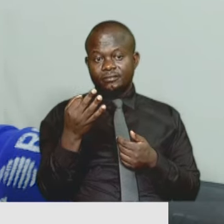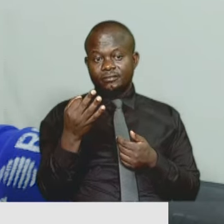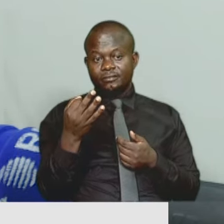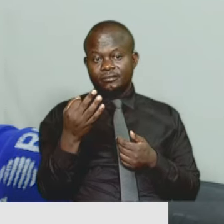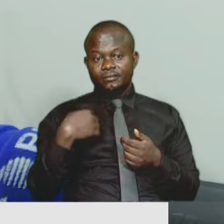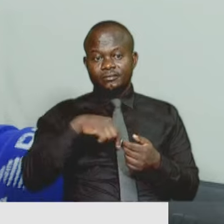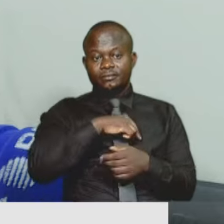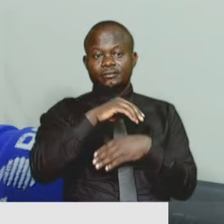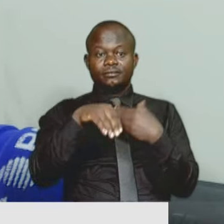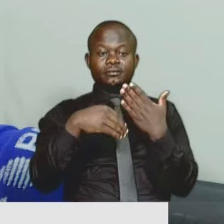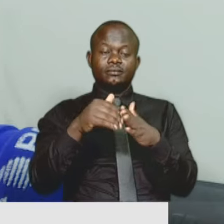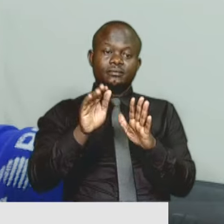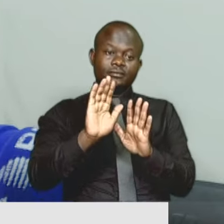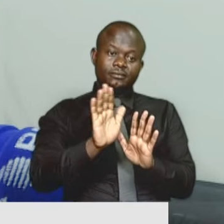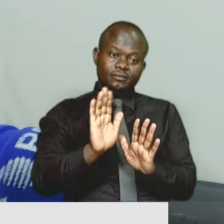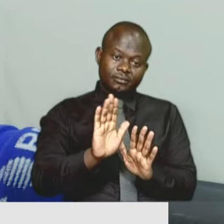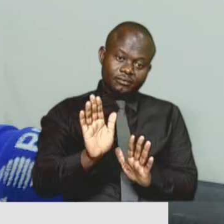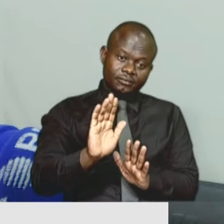turimo tumusezera